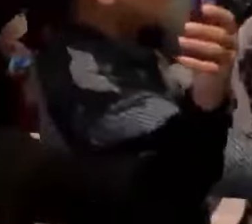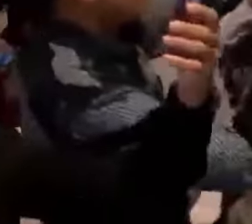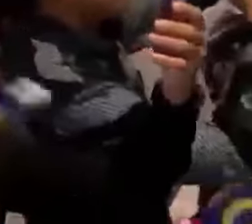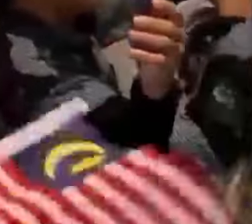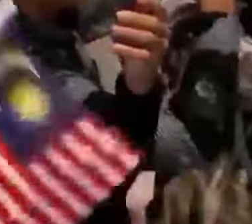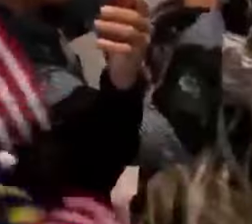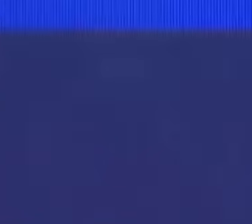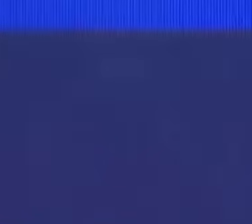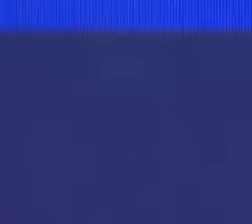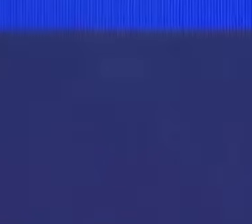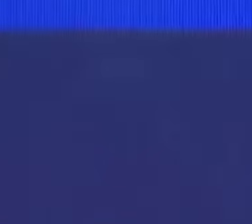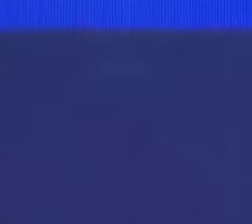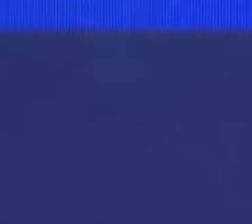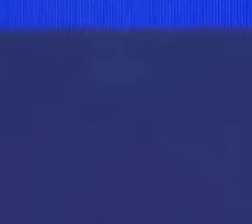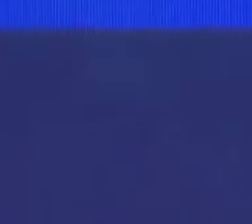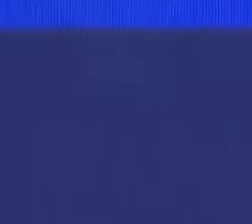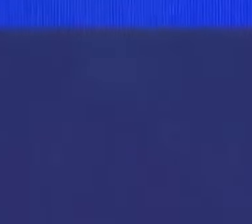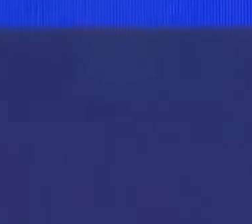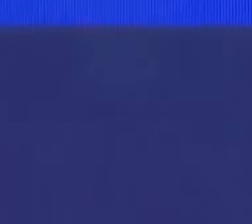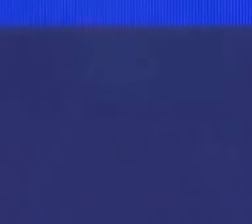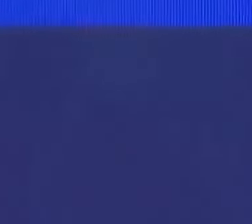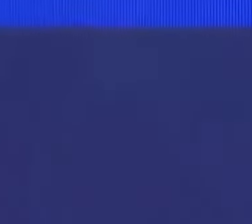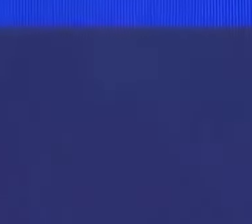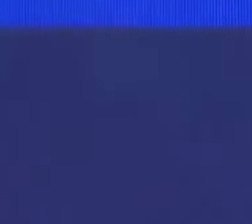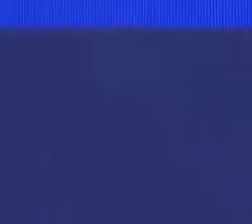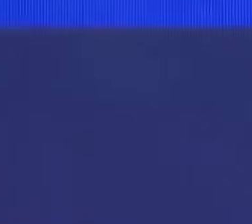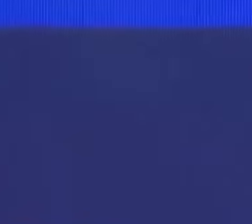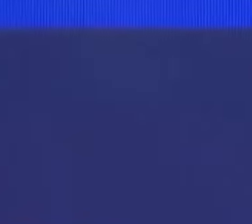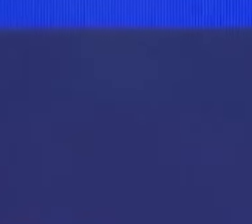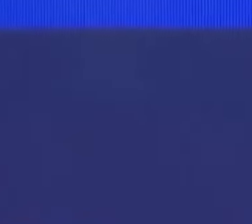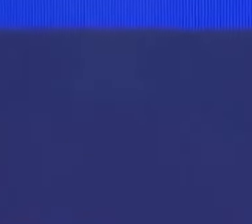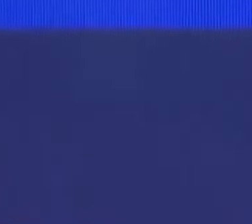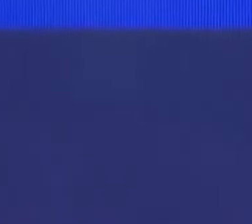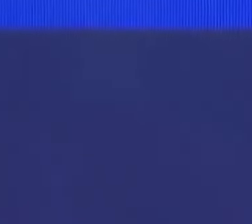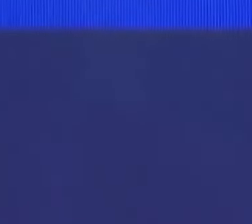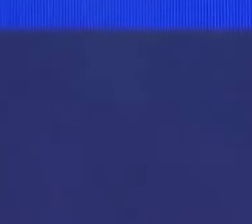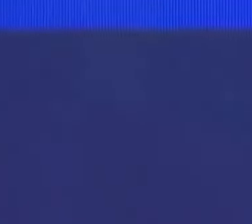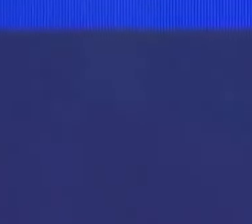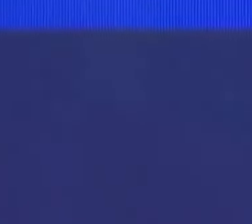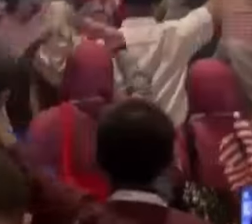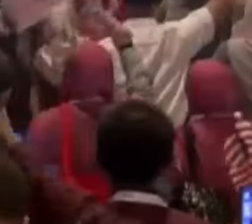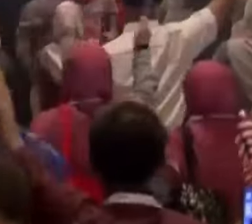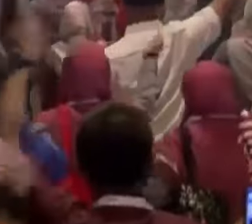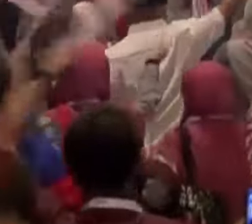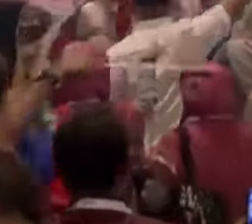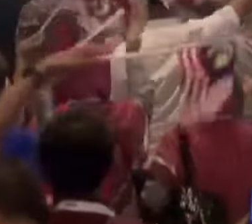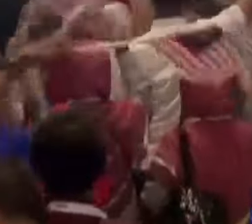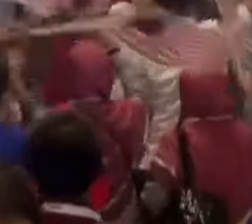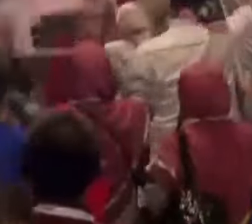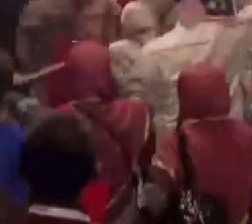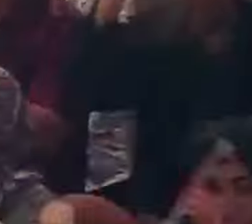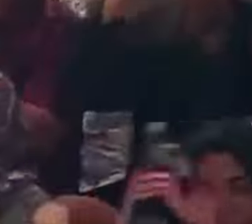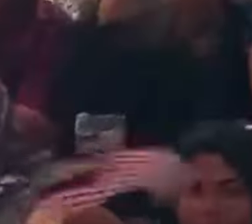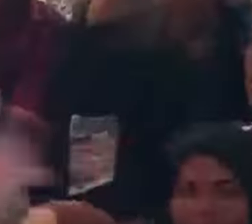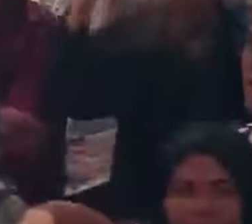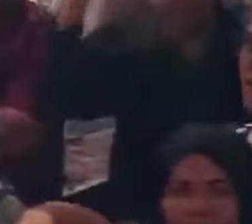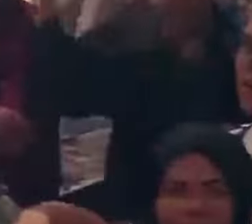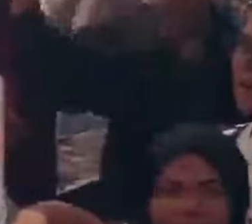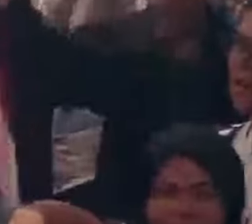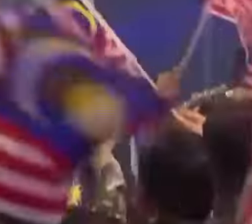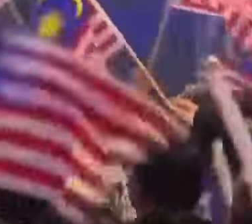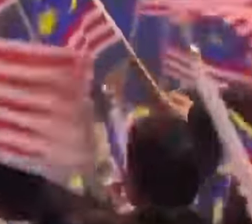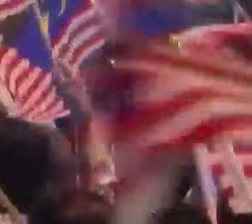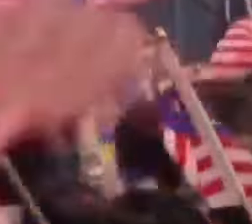Bila kita sebut jiwa merdeka, kita nak tanam semangat di kalangan rakyat bahawa negara ini tidak